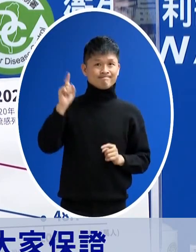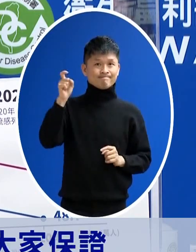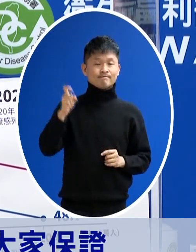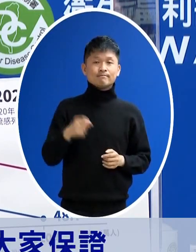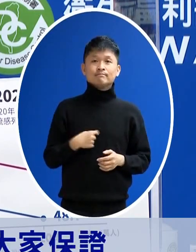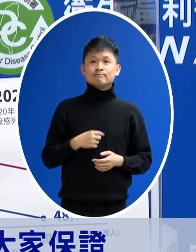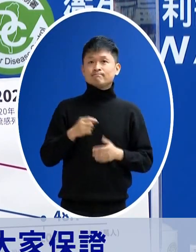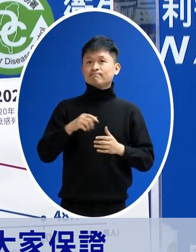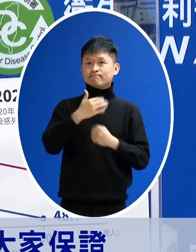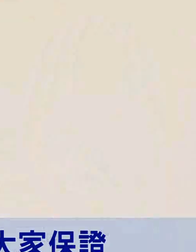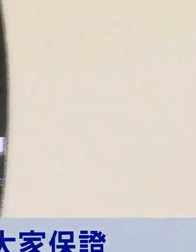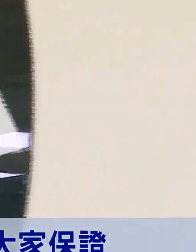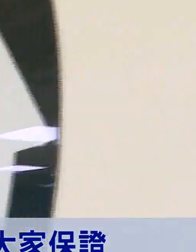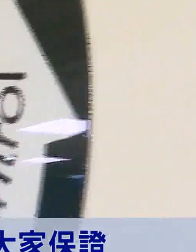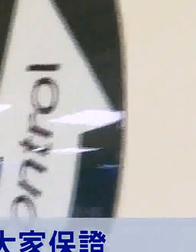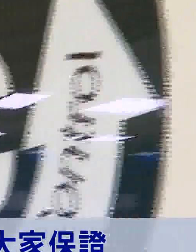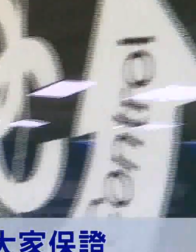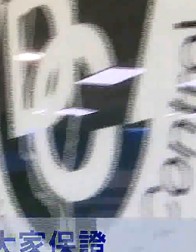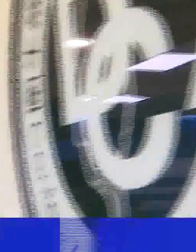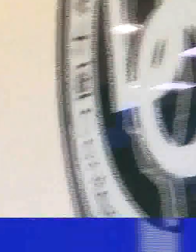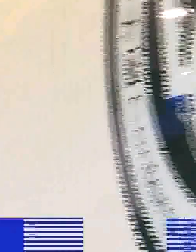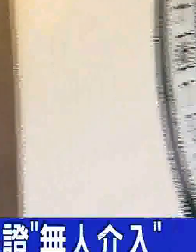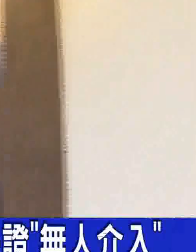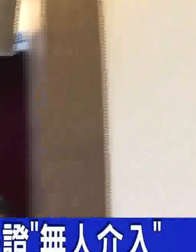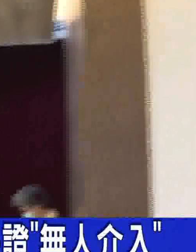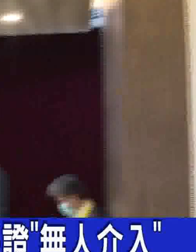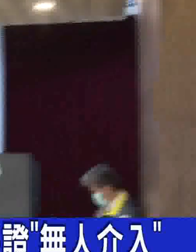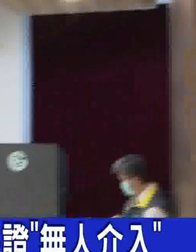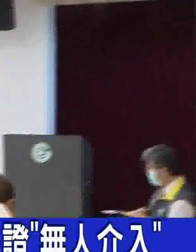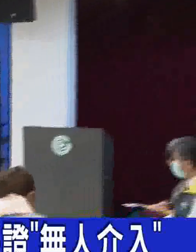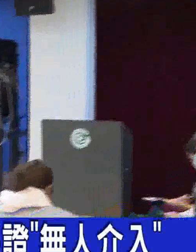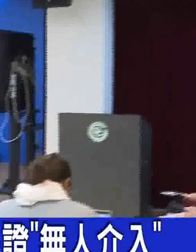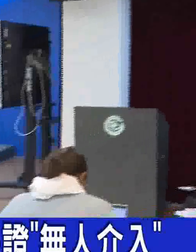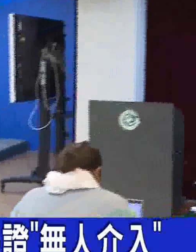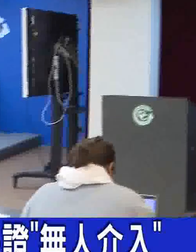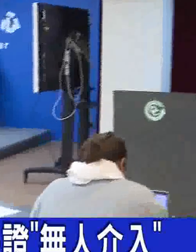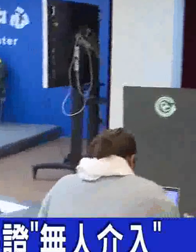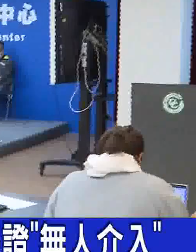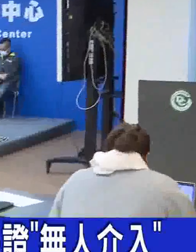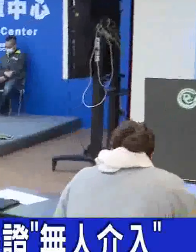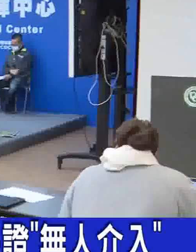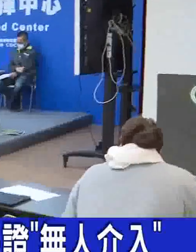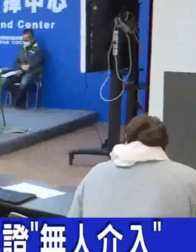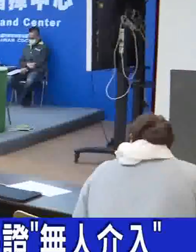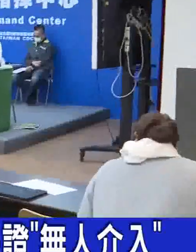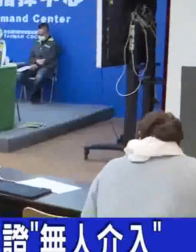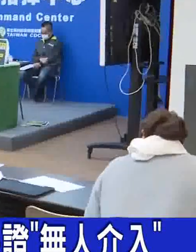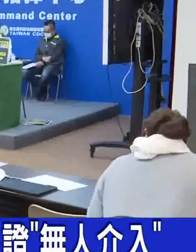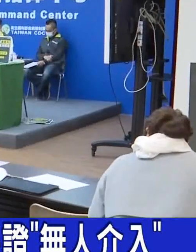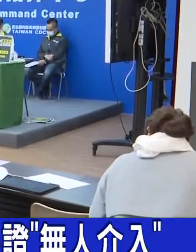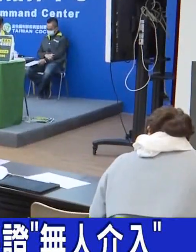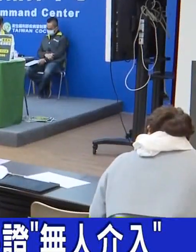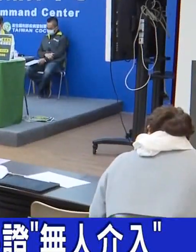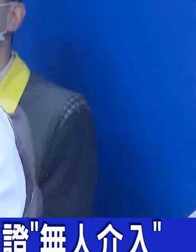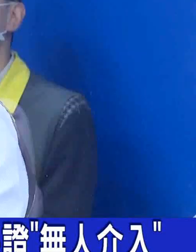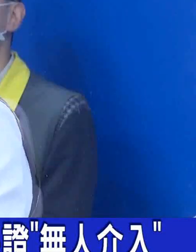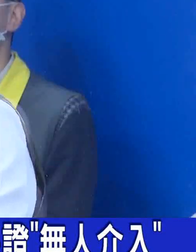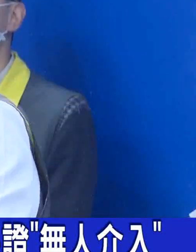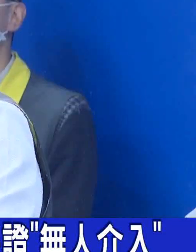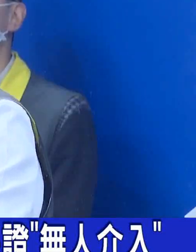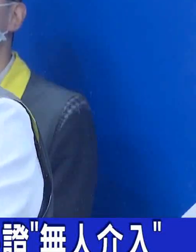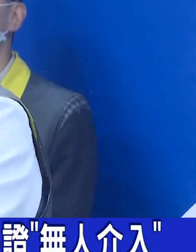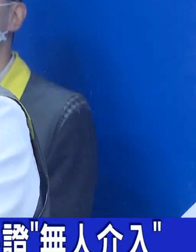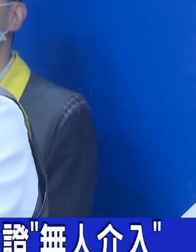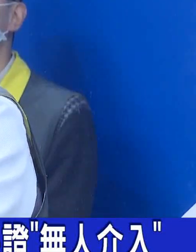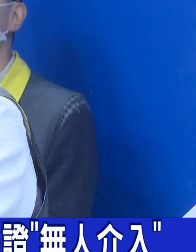100%的跟大家保证。 指挥官陈时中在记者会上帮吴秉睿背书，强调购买疫苗有内部既定基准，外